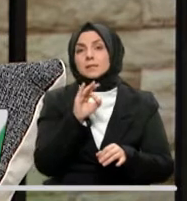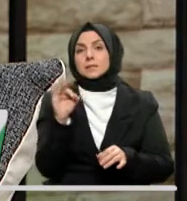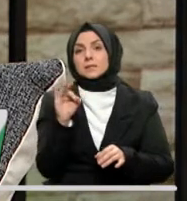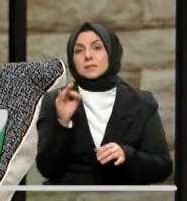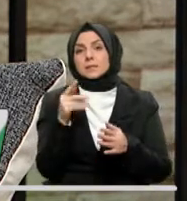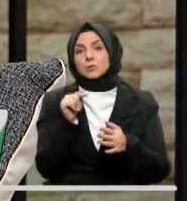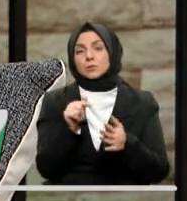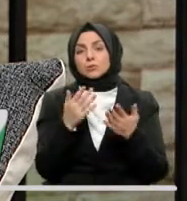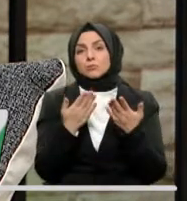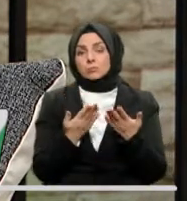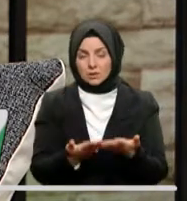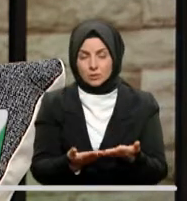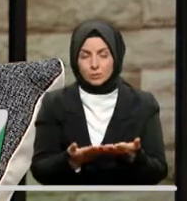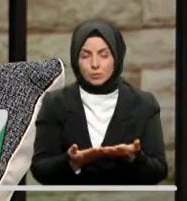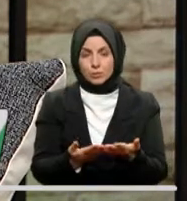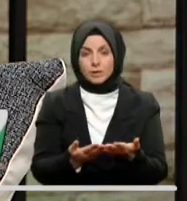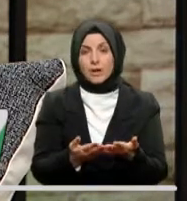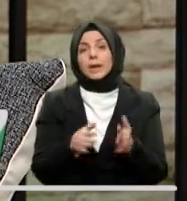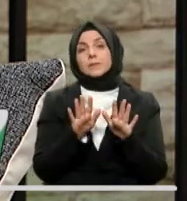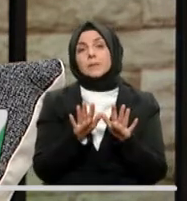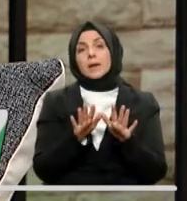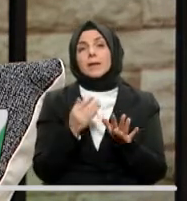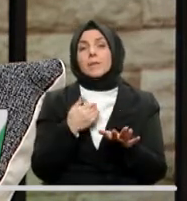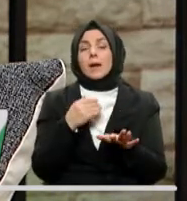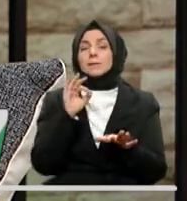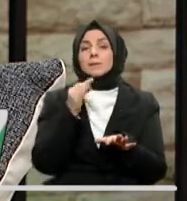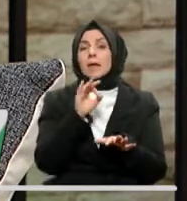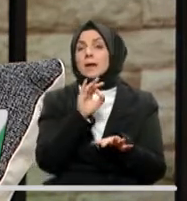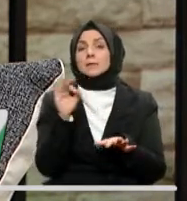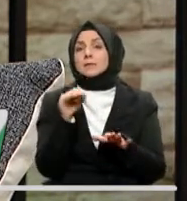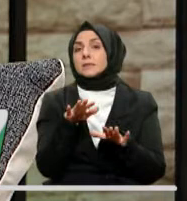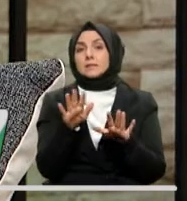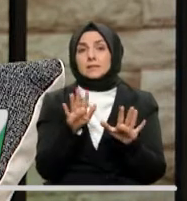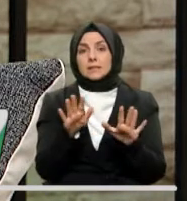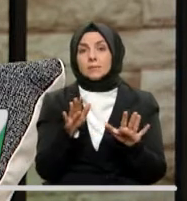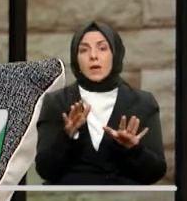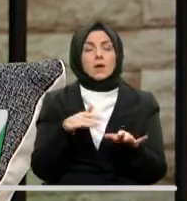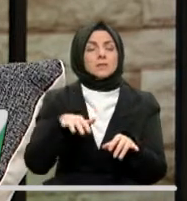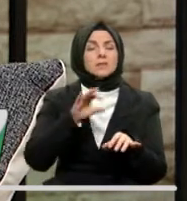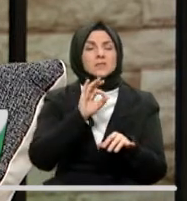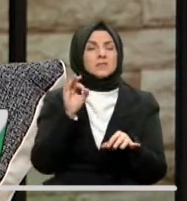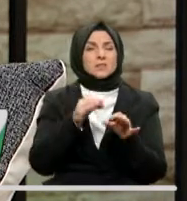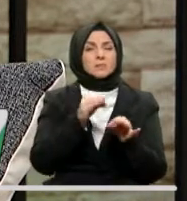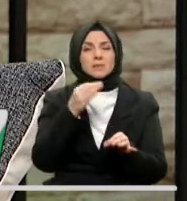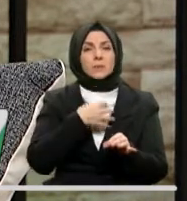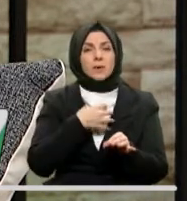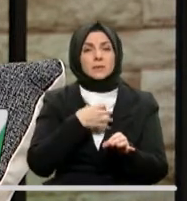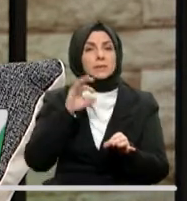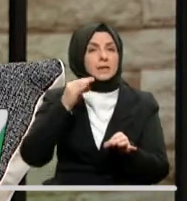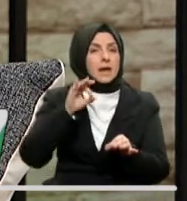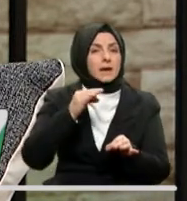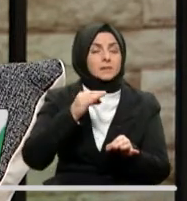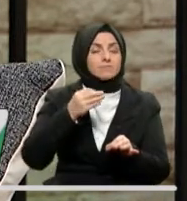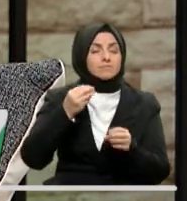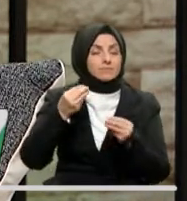defa ortadan kalkmalı işte Ben zaten hep değersizlikle büyüdüm hiç kimse bana değer vermedi hep beni işte kötü hissettirecek şekilde